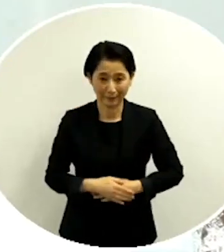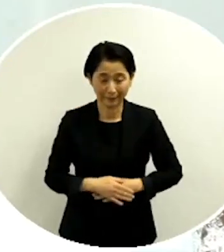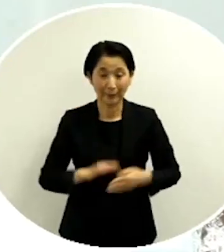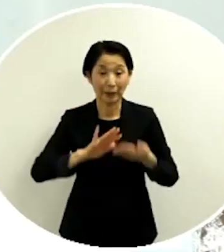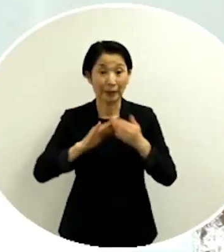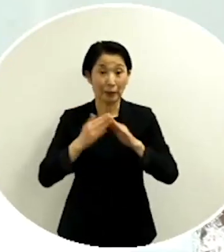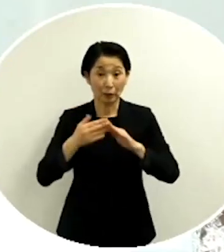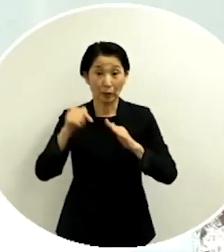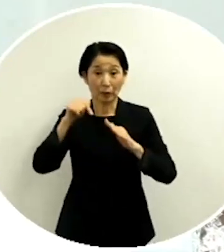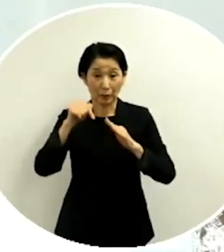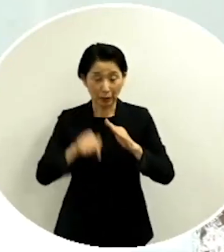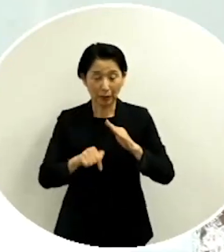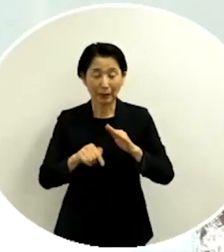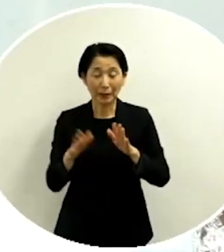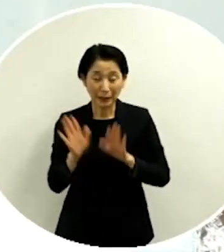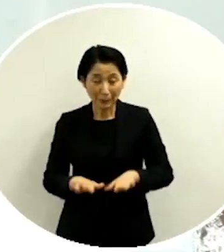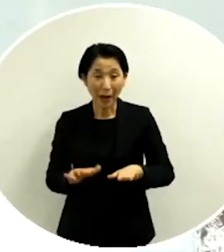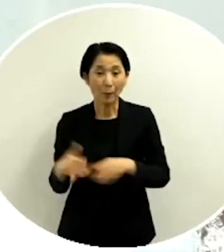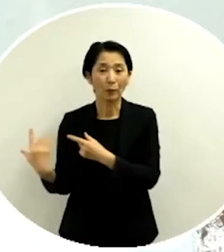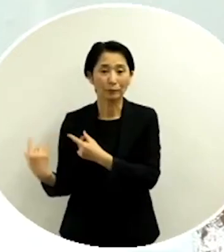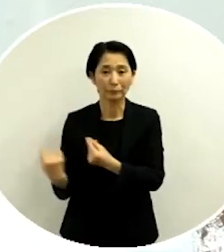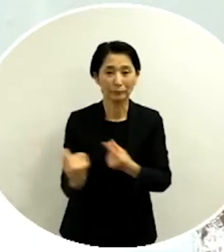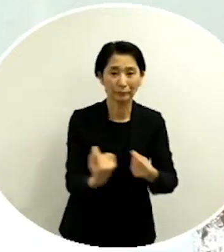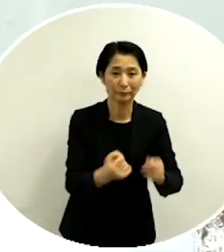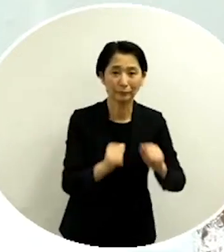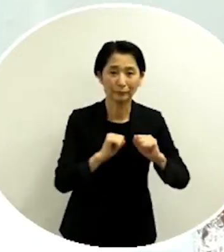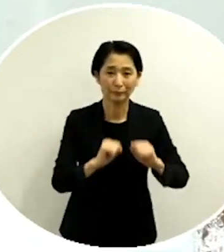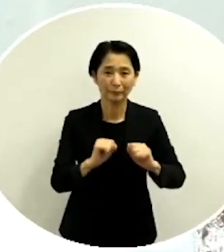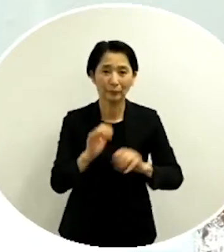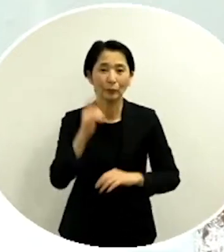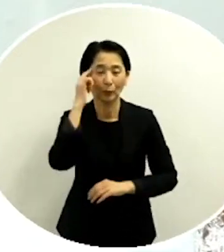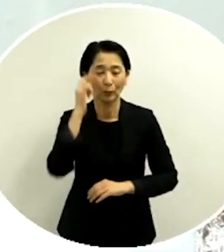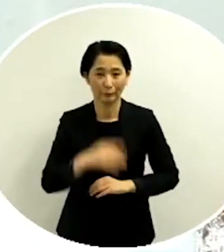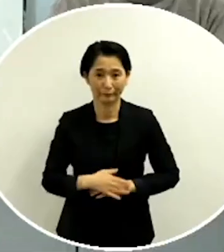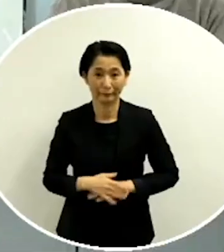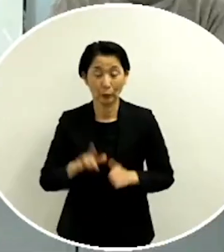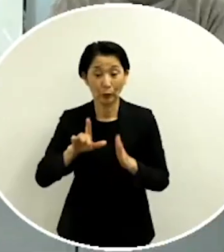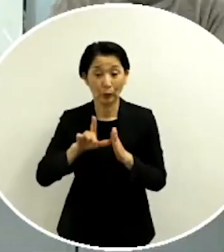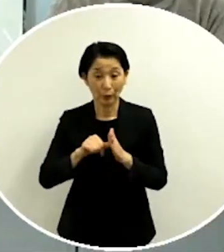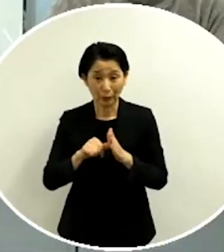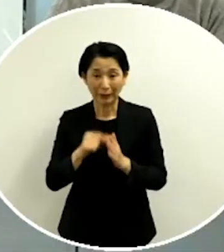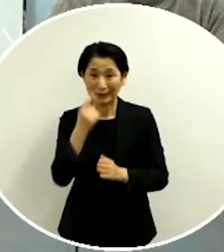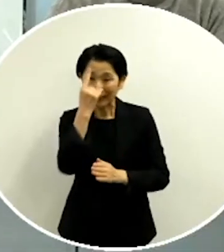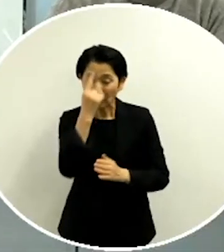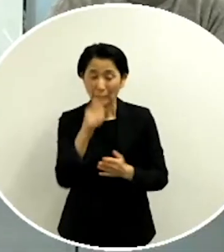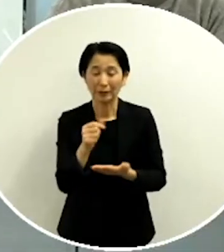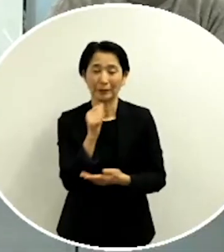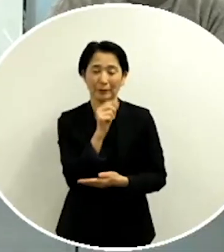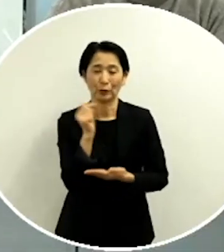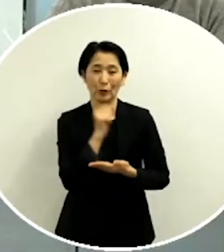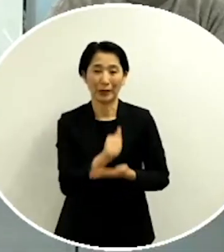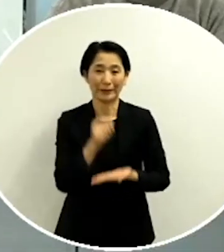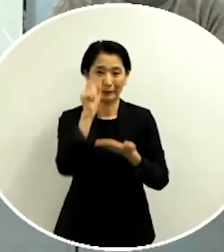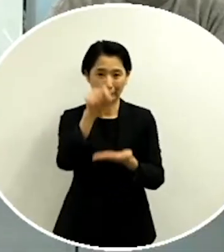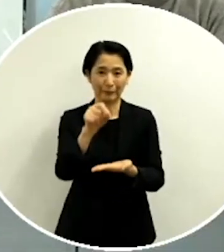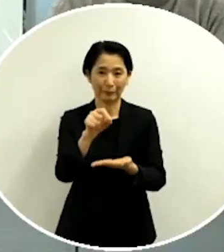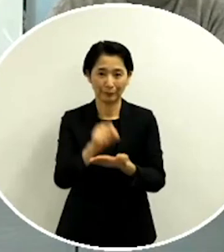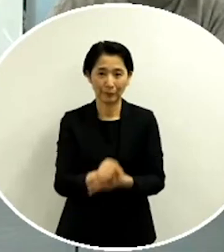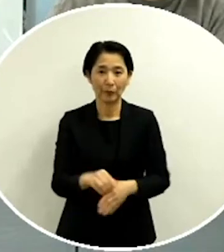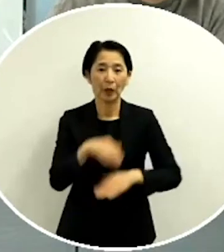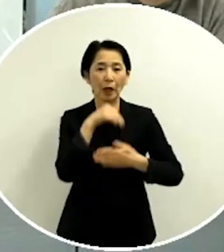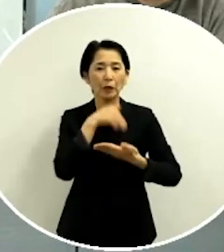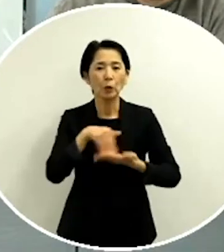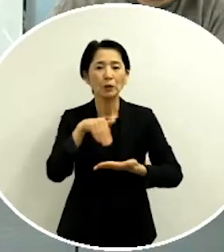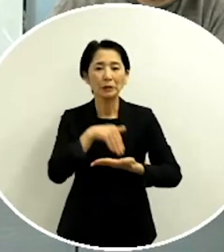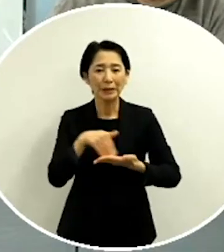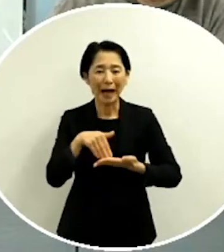町では今も生きているのではないかと思っていますその際に行ったことを一つご紹介します予算情報の公開なん